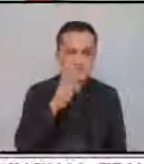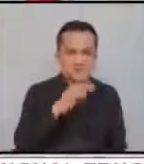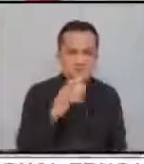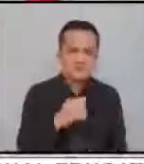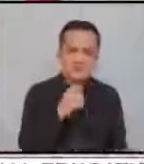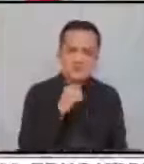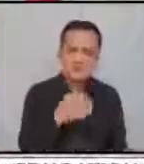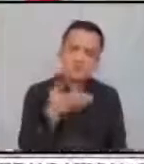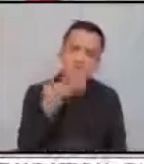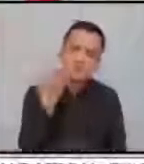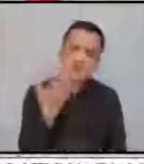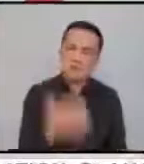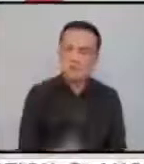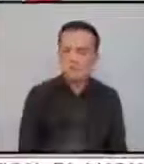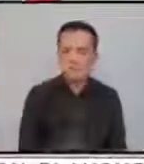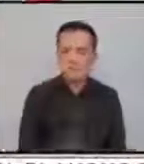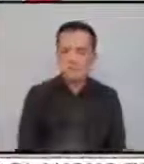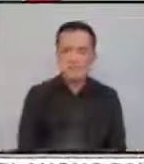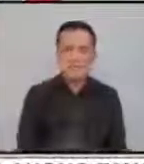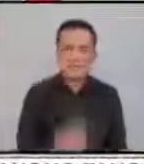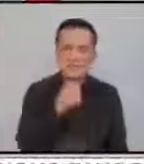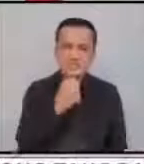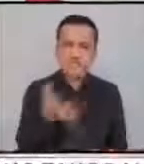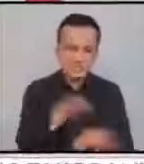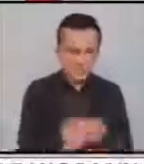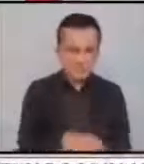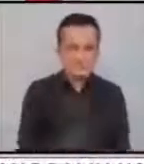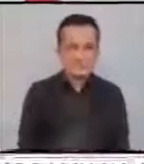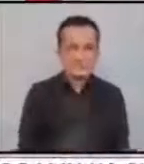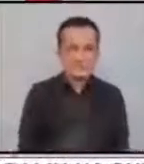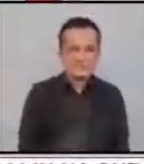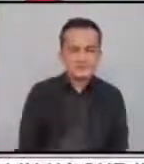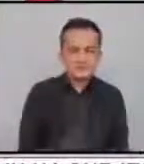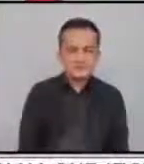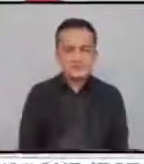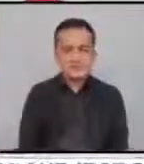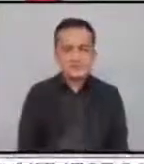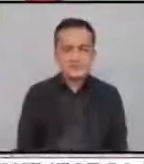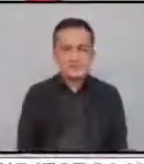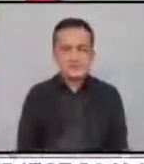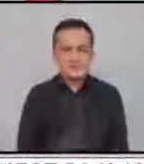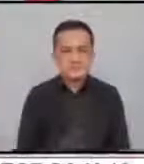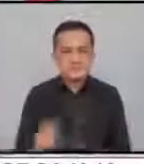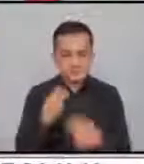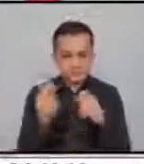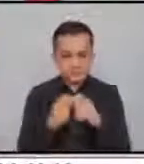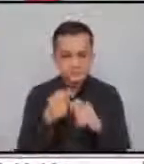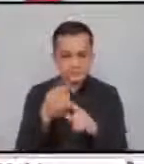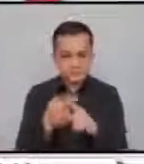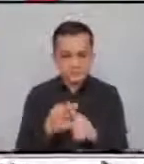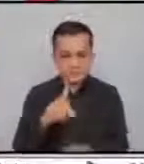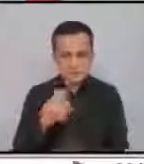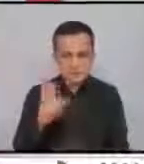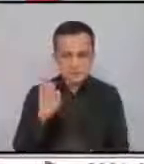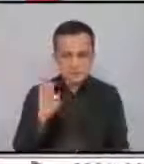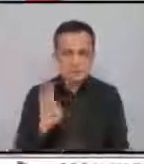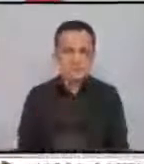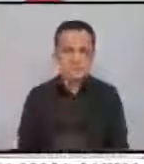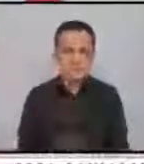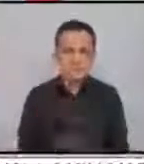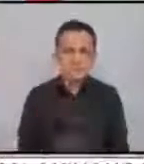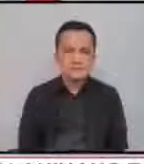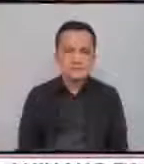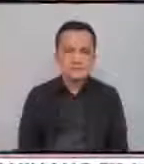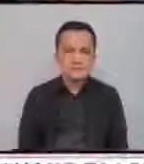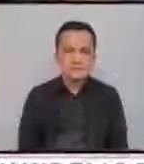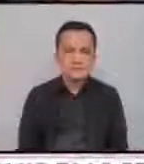siya magbabind. So dito, nakuha na natin yung perfect temperature. Which is 160. Yes po. Okay. Computed din yung ilalagay